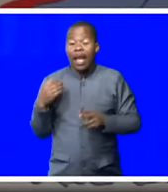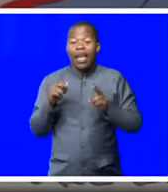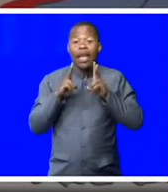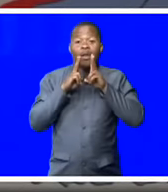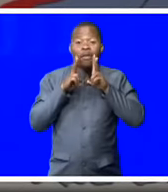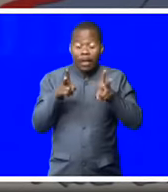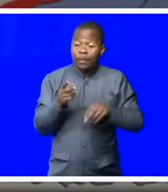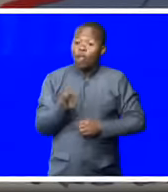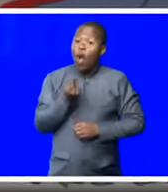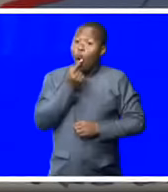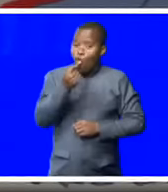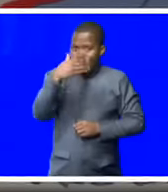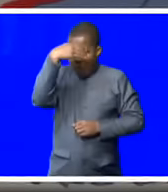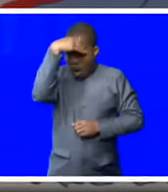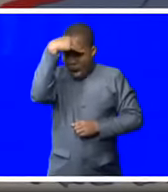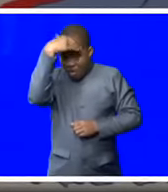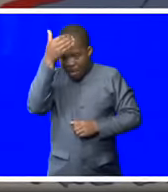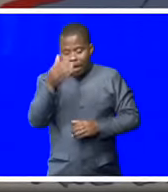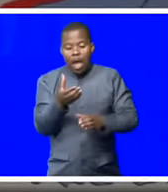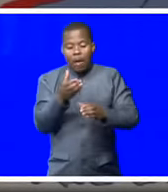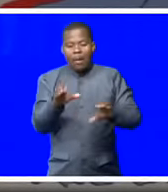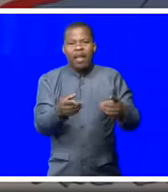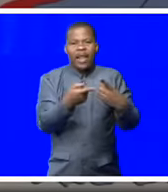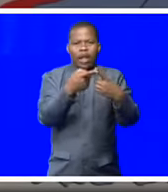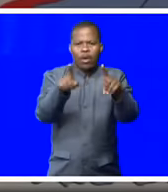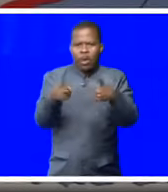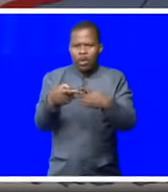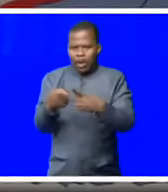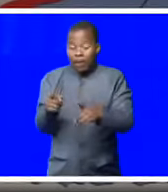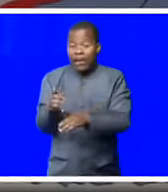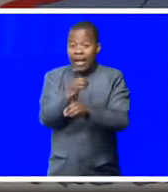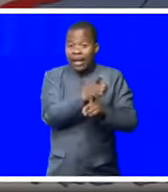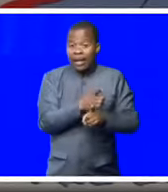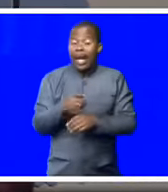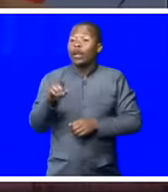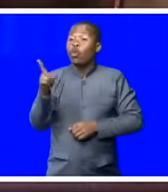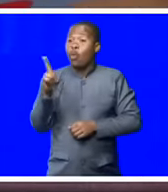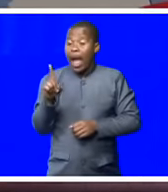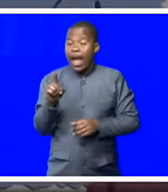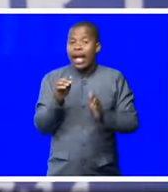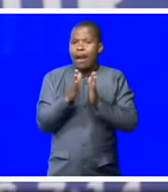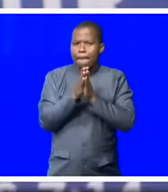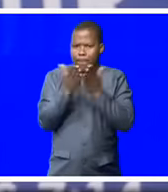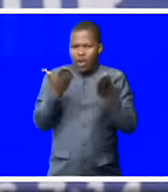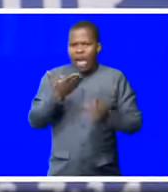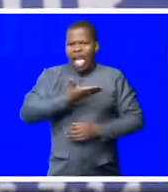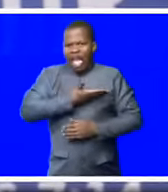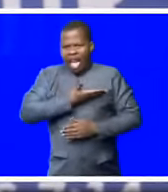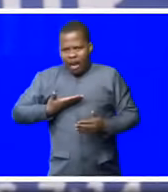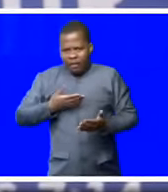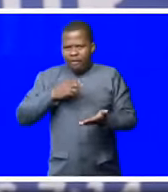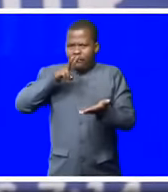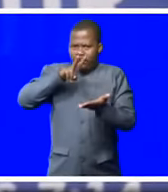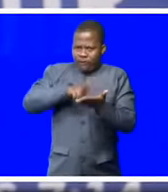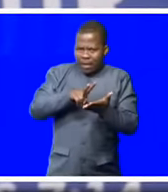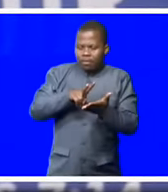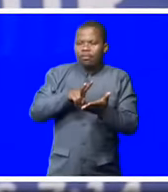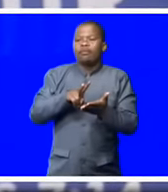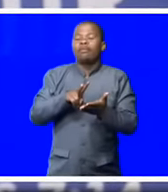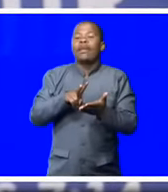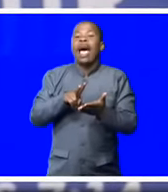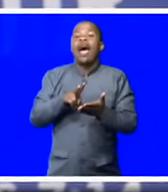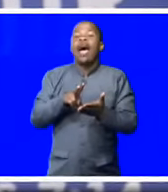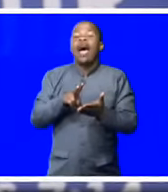kuthi ingasombululwe kanjani kude tivakashe tokhona kuvakashelwa emave kalula Injunete uyethe sekhambane ngosilindiyo yethu